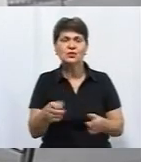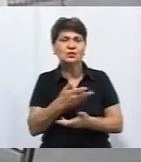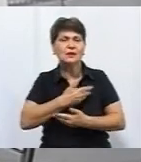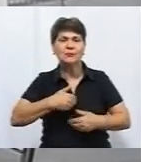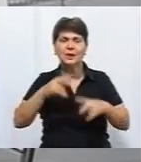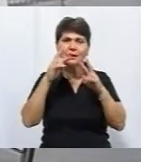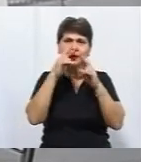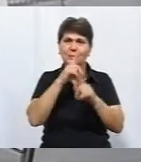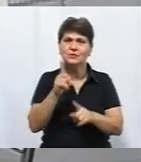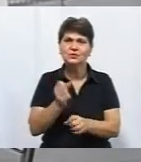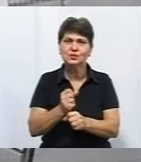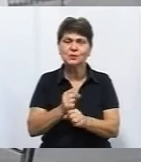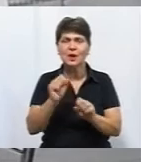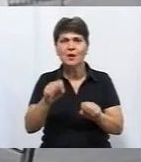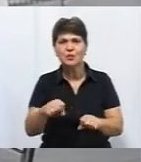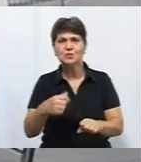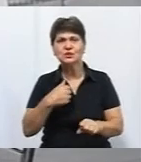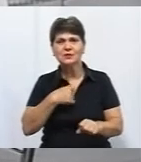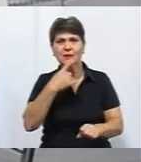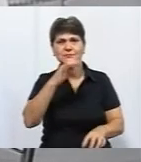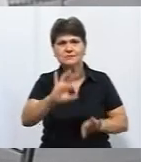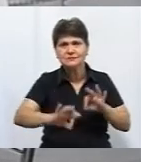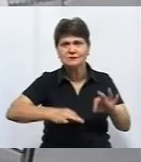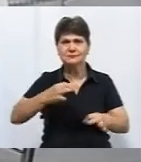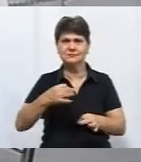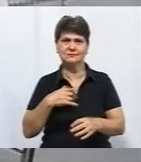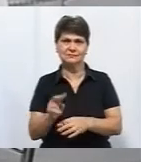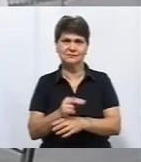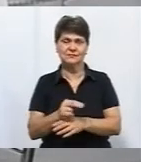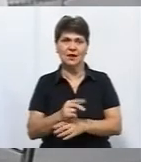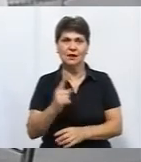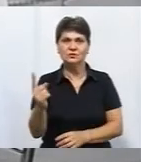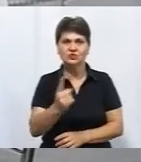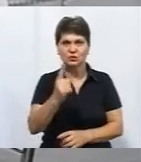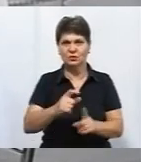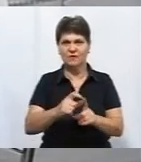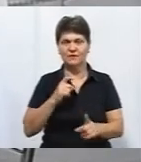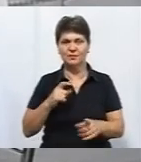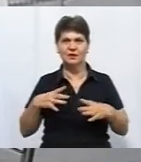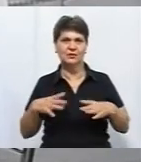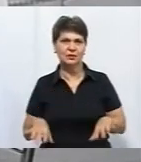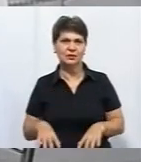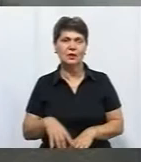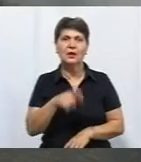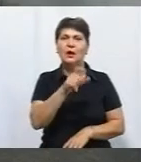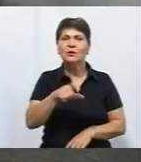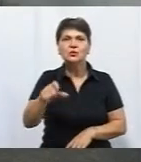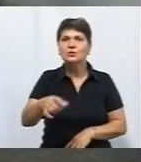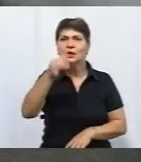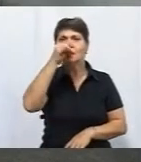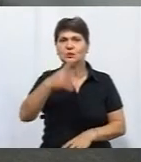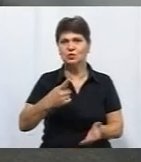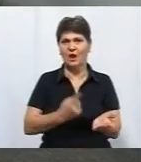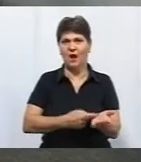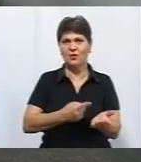можливо, нам потрібна допомога, щось порадять. Проте жодної відповіді не надійшло. Тобто люди не могли аргументувати, чому